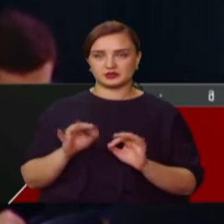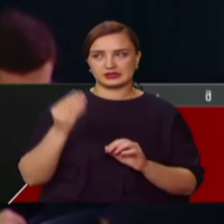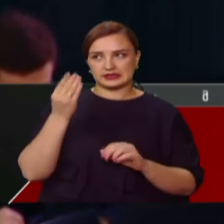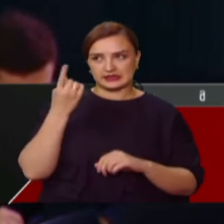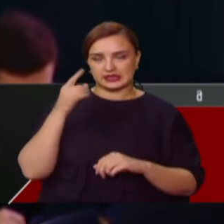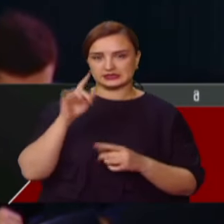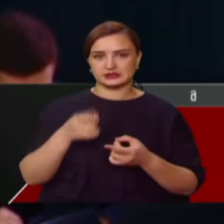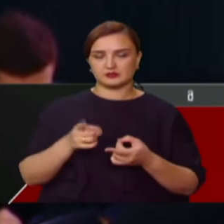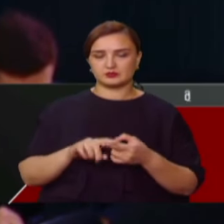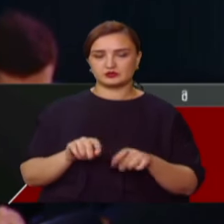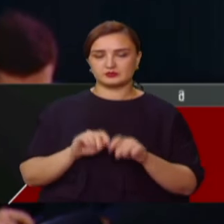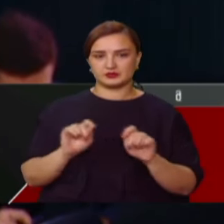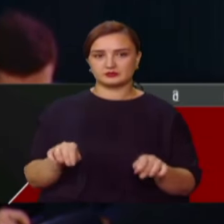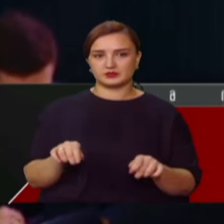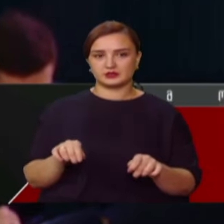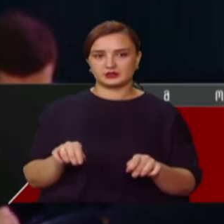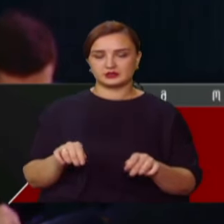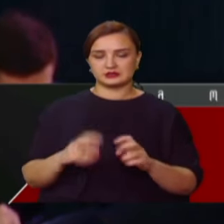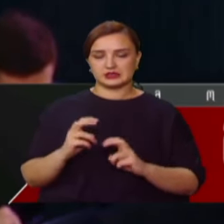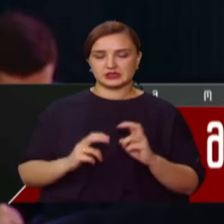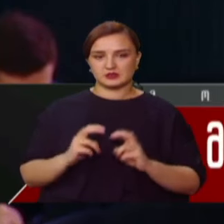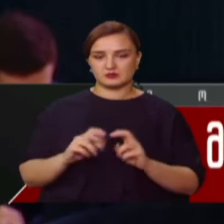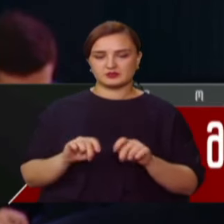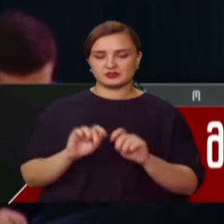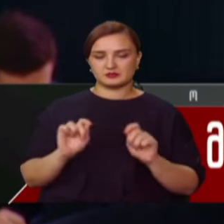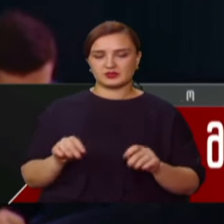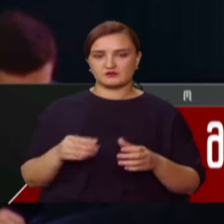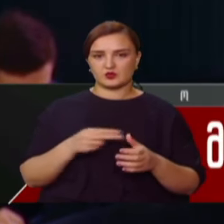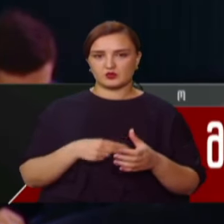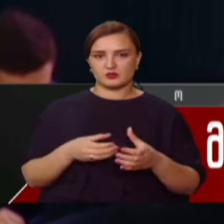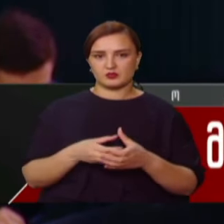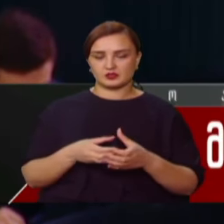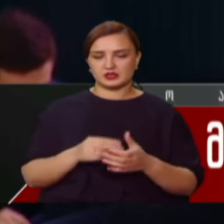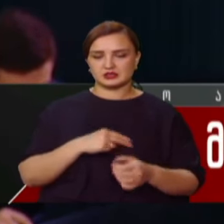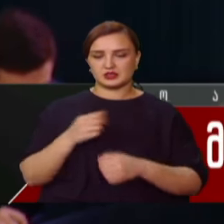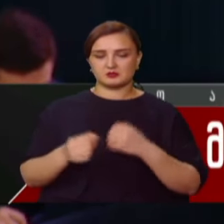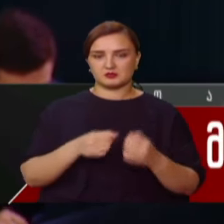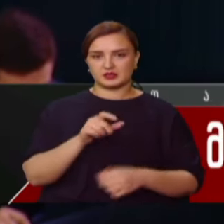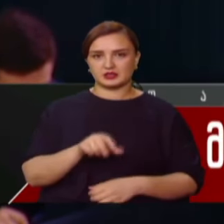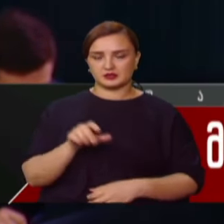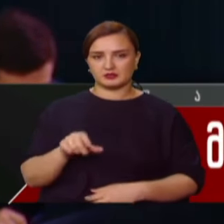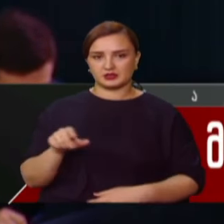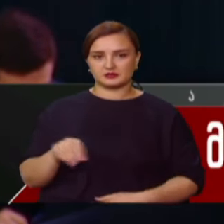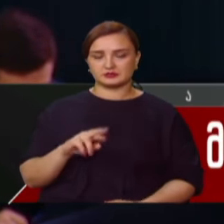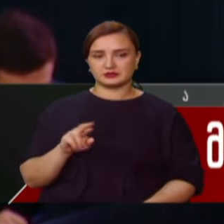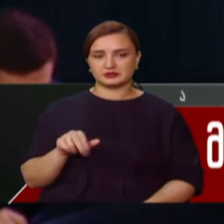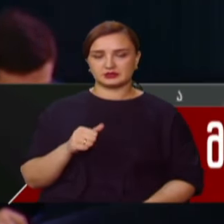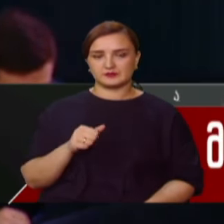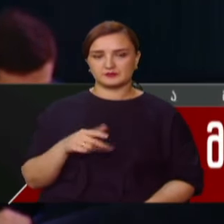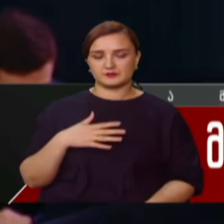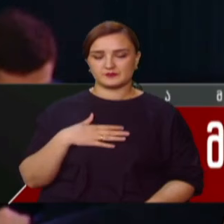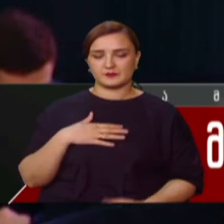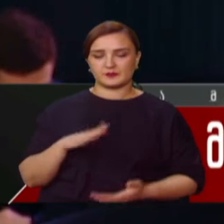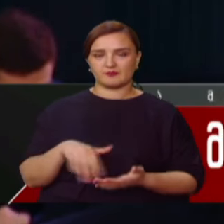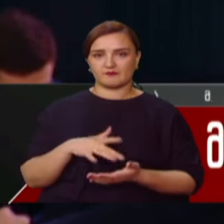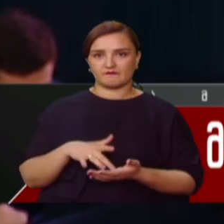იდეაზე დაფუძნებით ქმნიან საწარმოებს, ქმნიან კომპანიებს, ასახვევენ ადამიანებს და გადიან ჩვენი